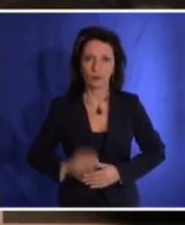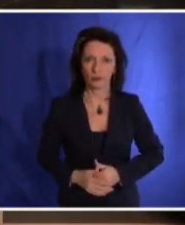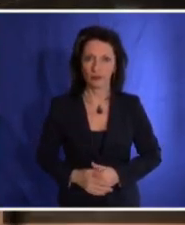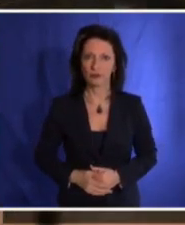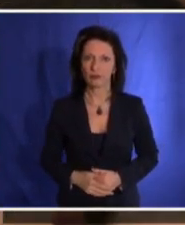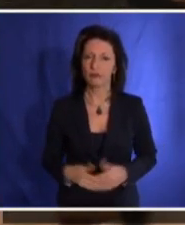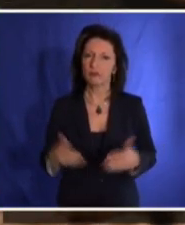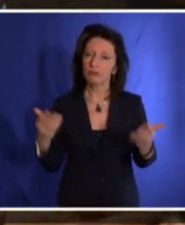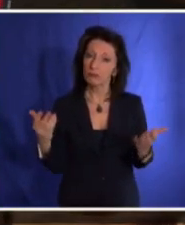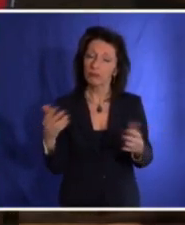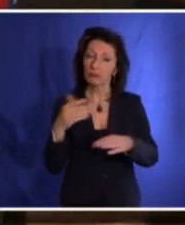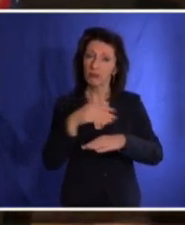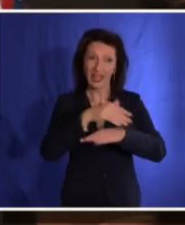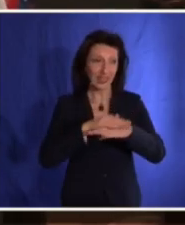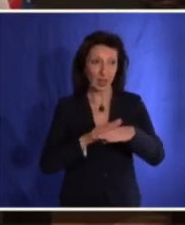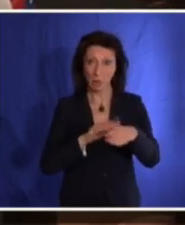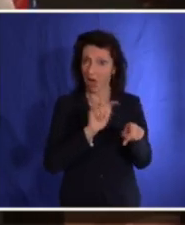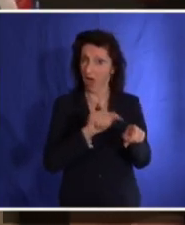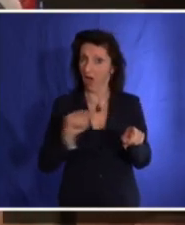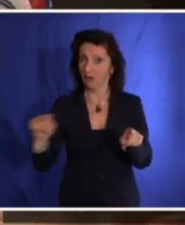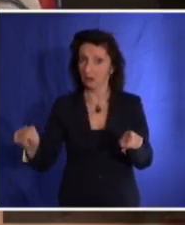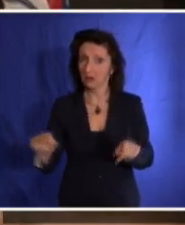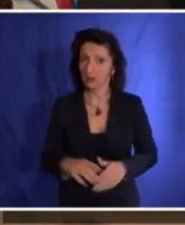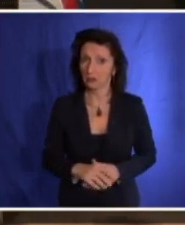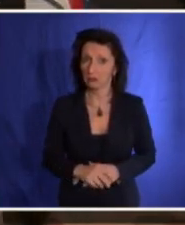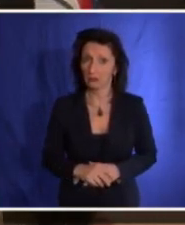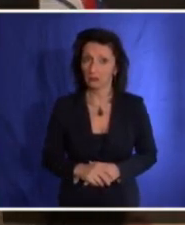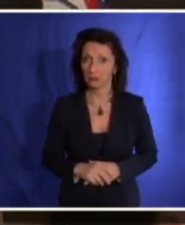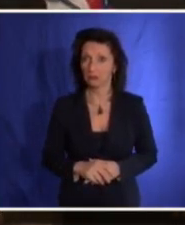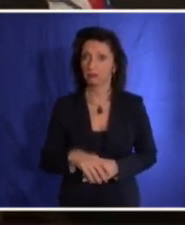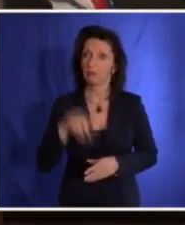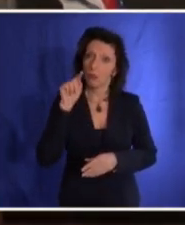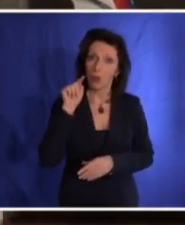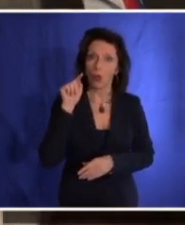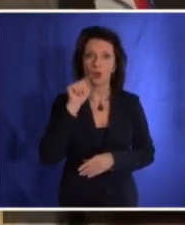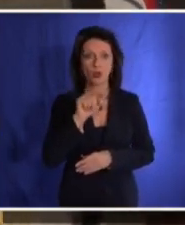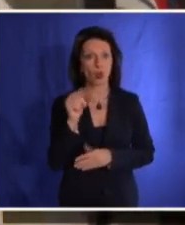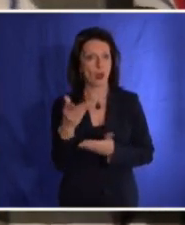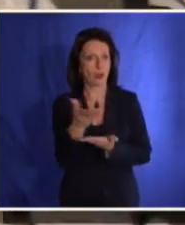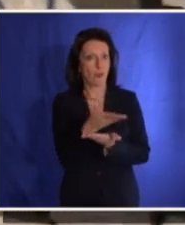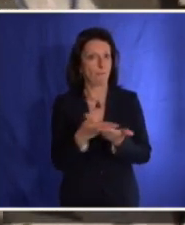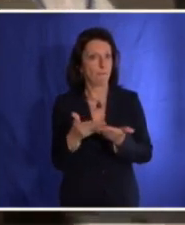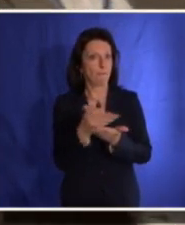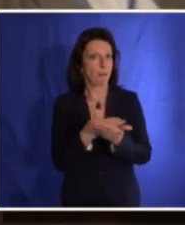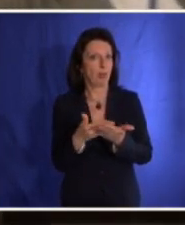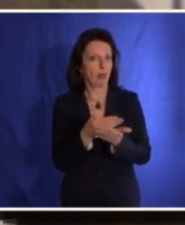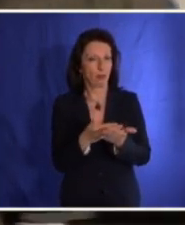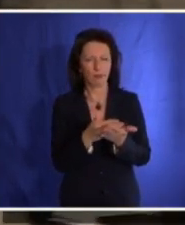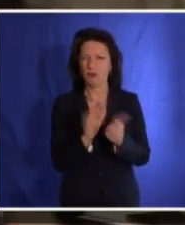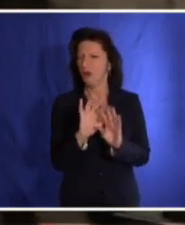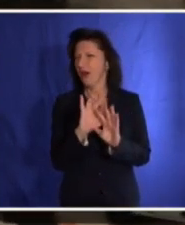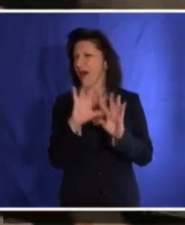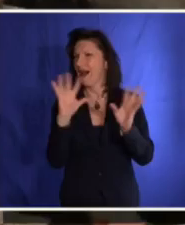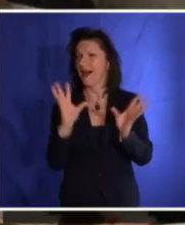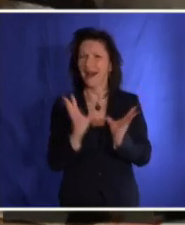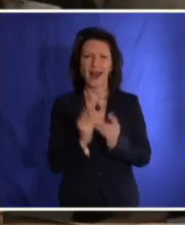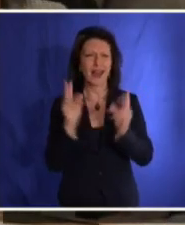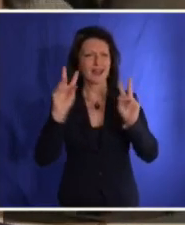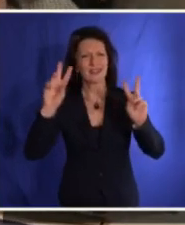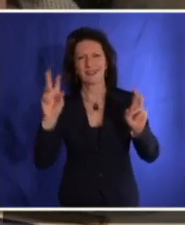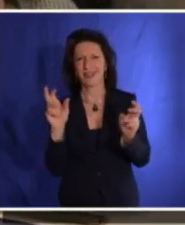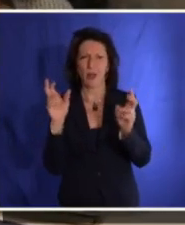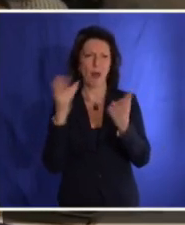Und unsere Gemeinden, sie sind Bildungsraum. Und bei allen großen Debatten über